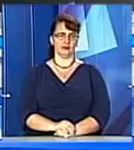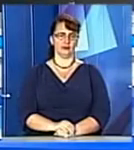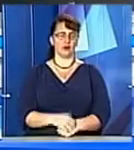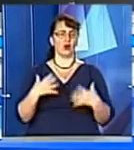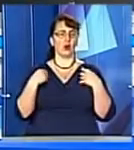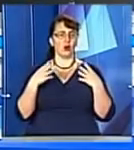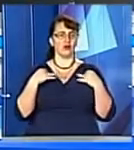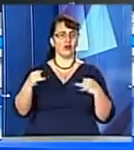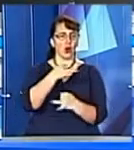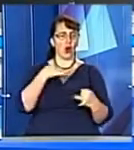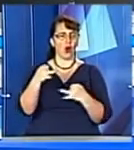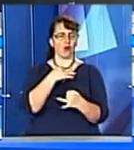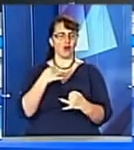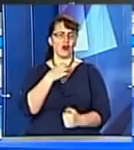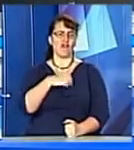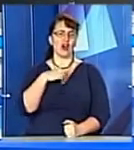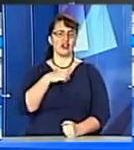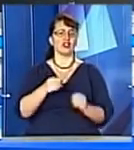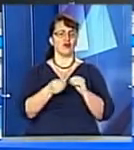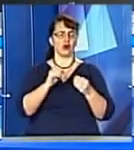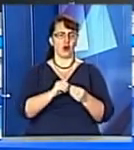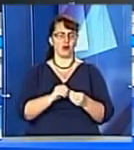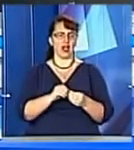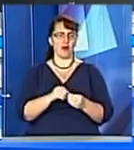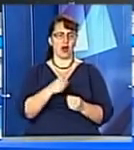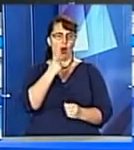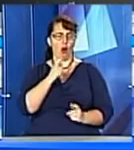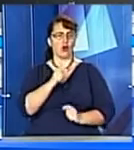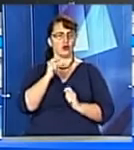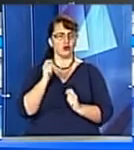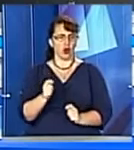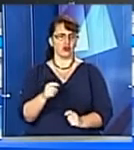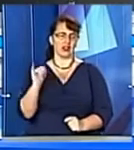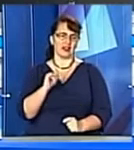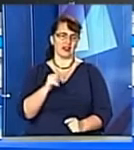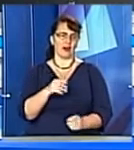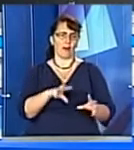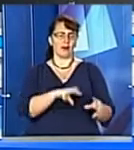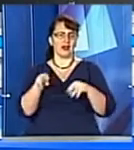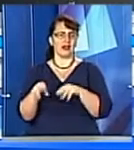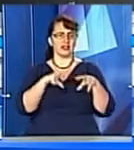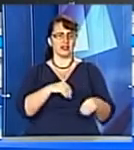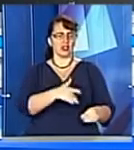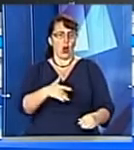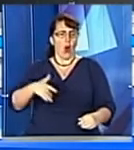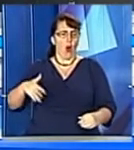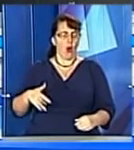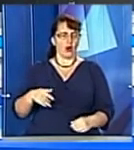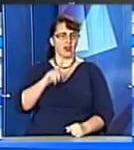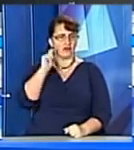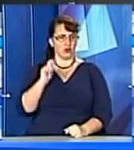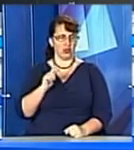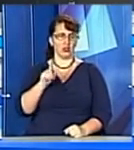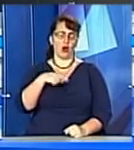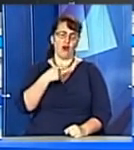У Львові обговорили актуальні проблеми донорства та трансплантації органів в Україні. Міжнародні експерти та лікарі розглянули